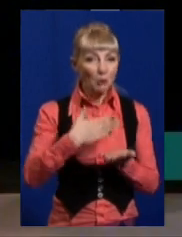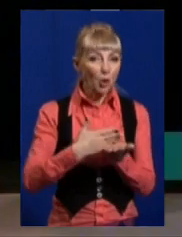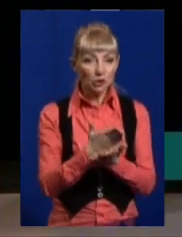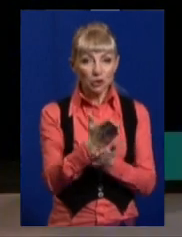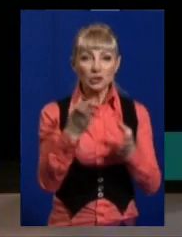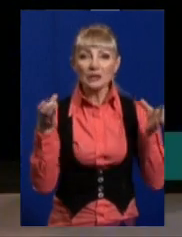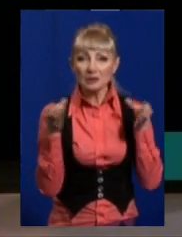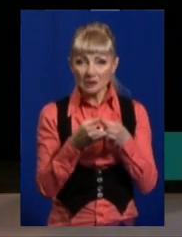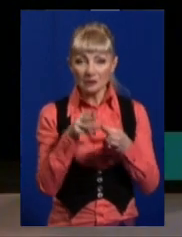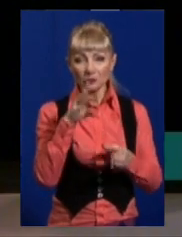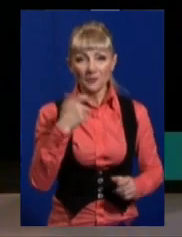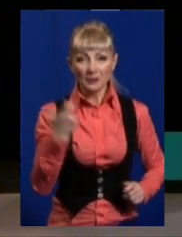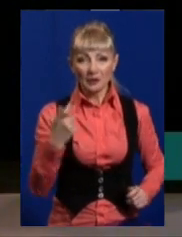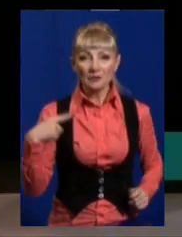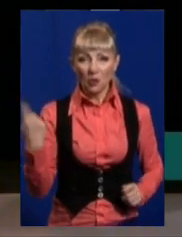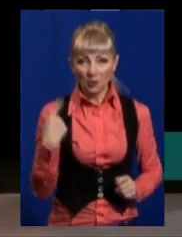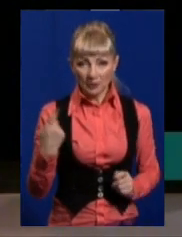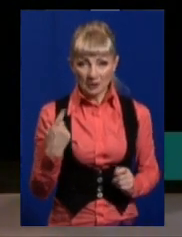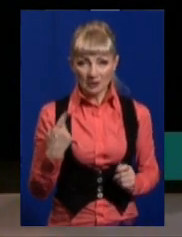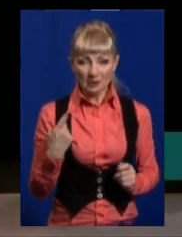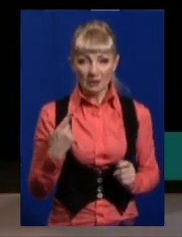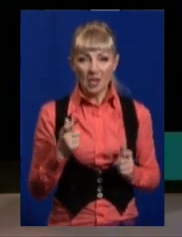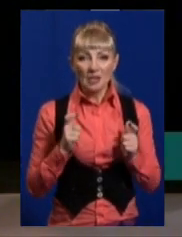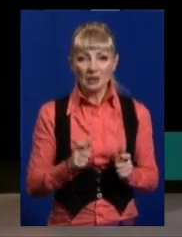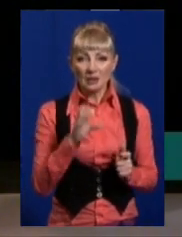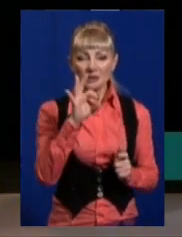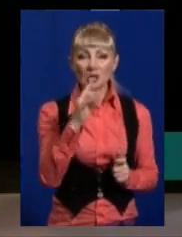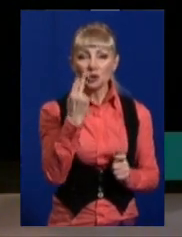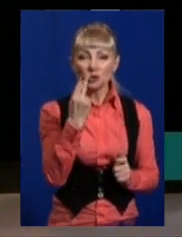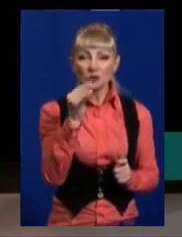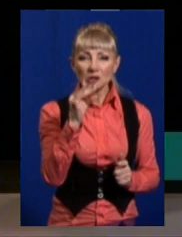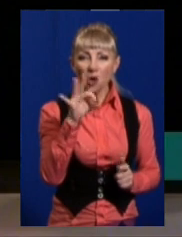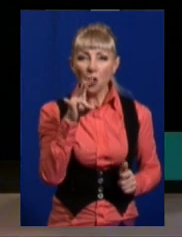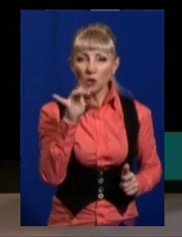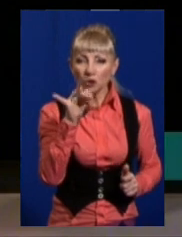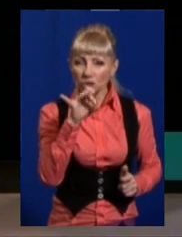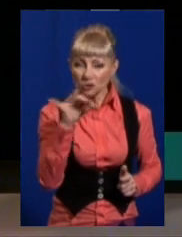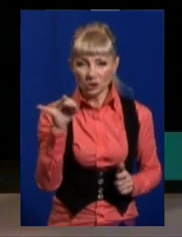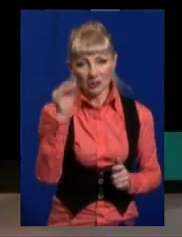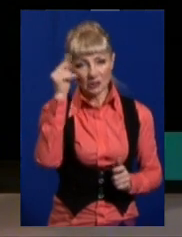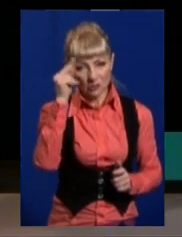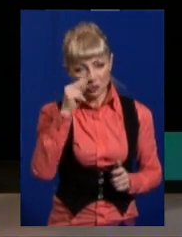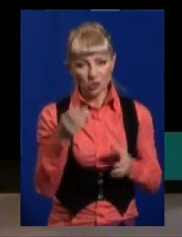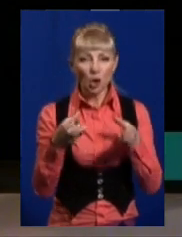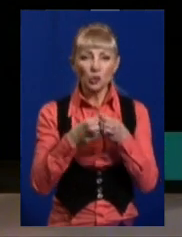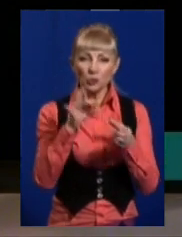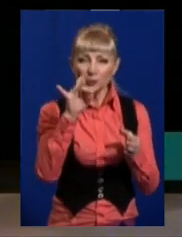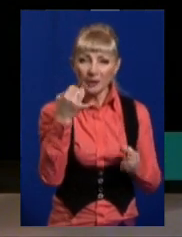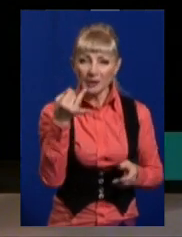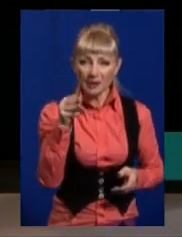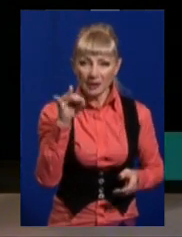то Харківська область, згідно соціологічним дослідженням демократичних ініціатив, групи рейтинг, за